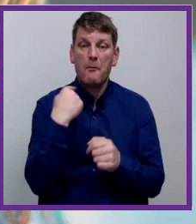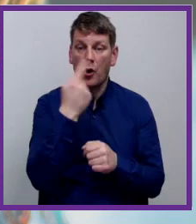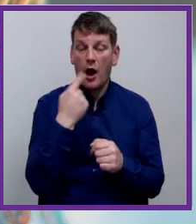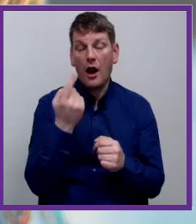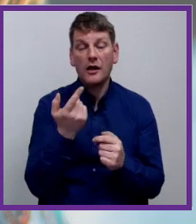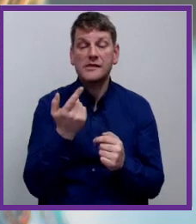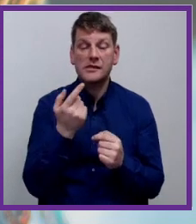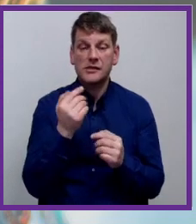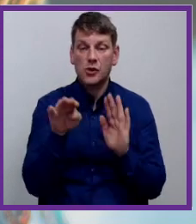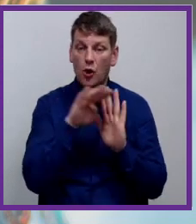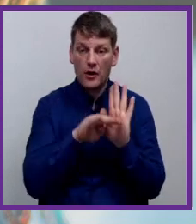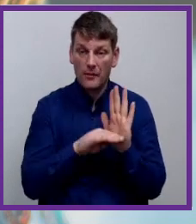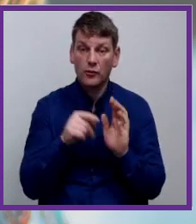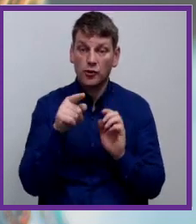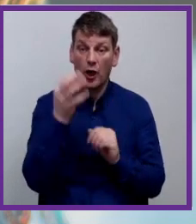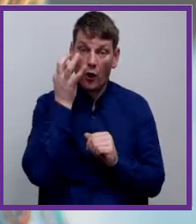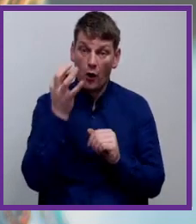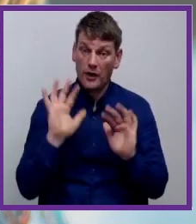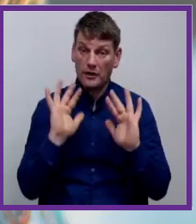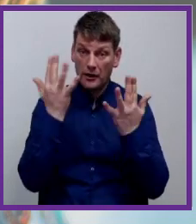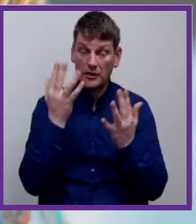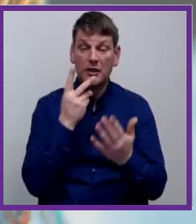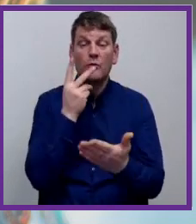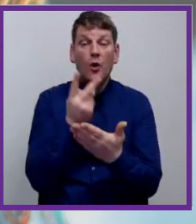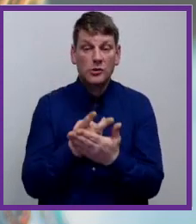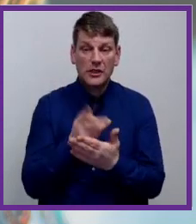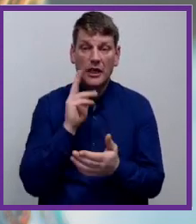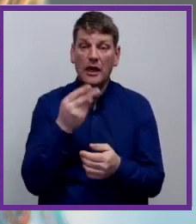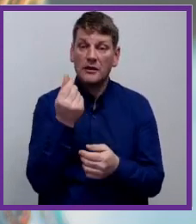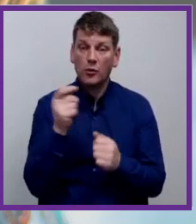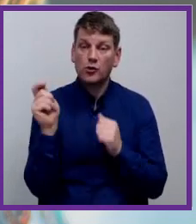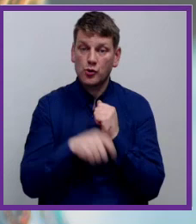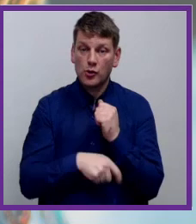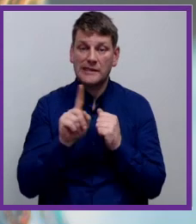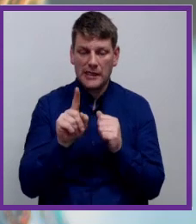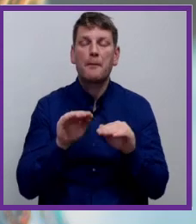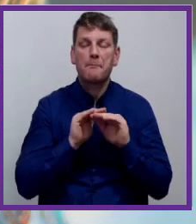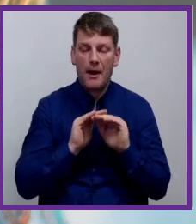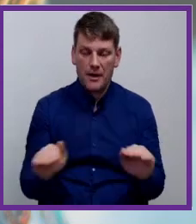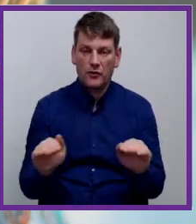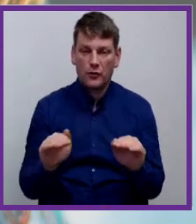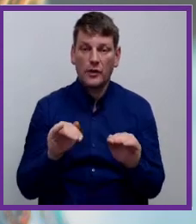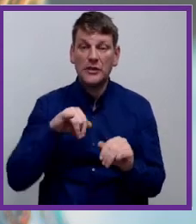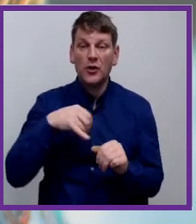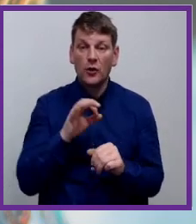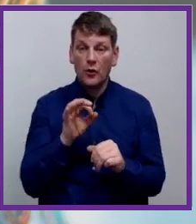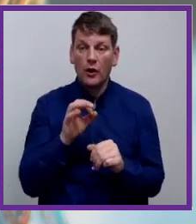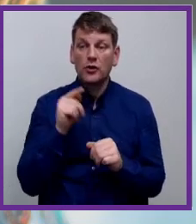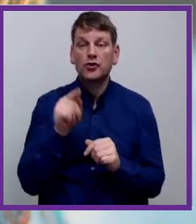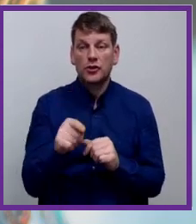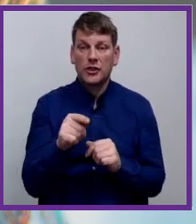normām. Un šajā konkrētajā gadījumā uzskatīja, ka naudas sots ir pamatots, jo šie